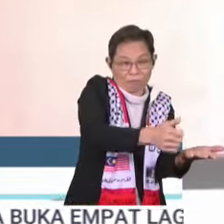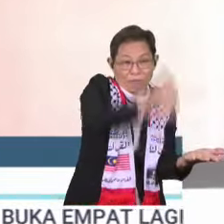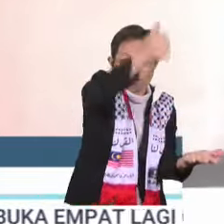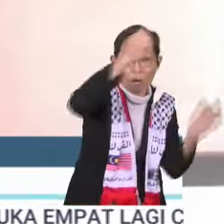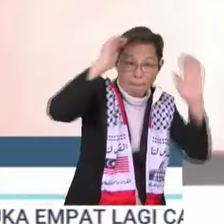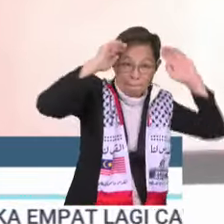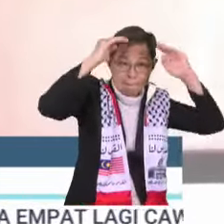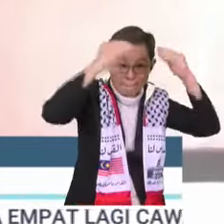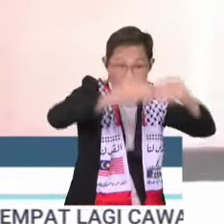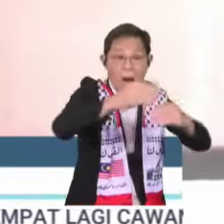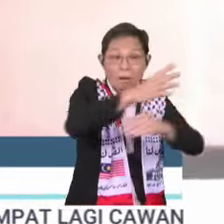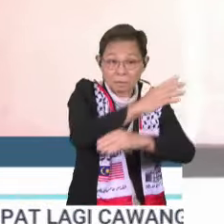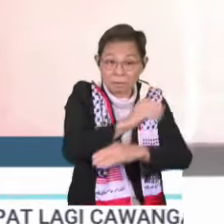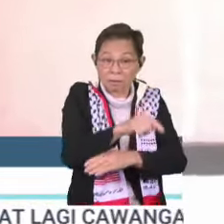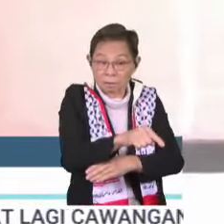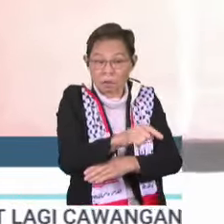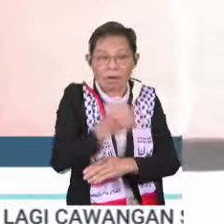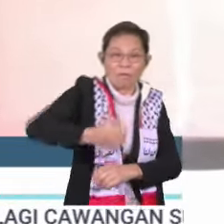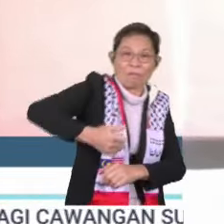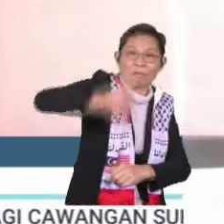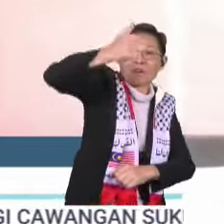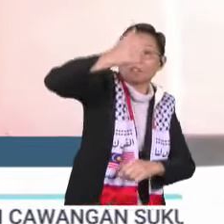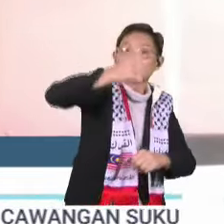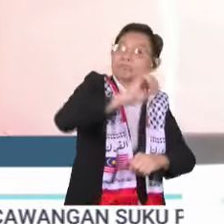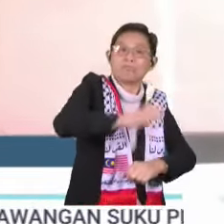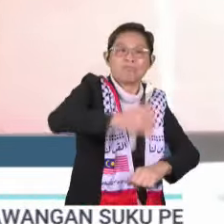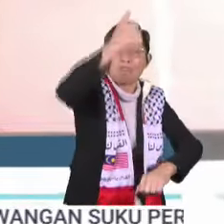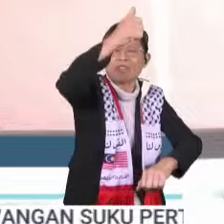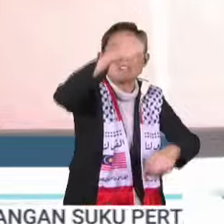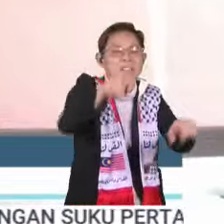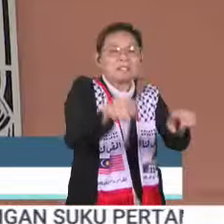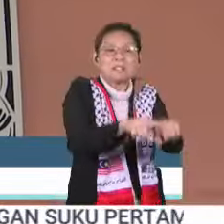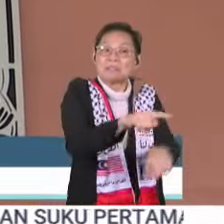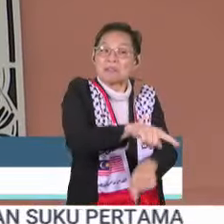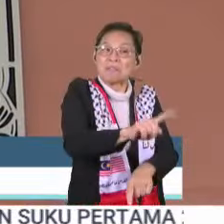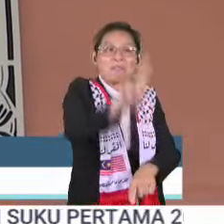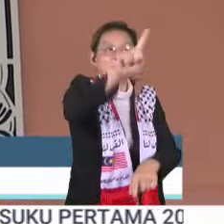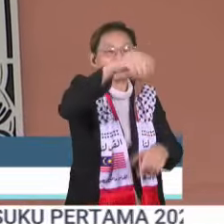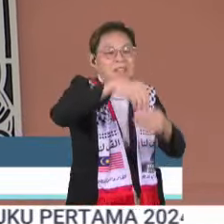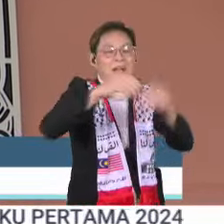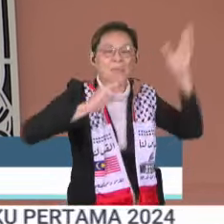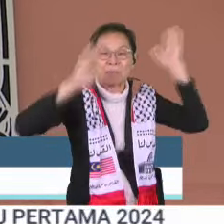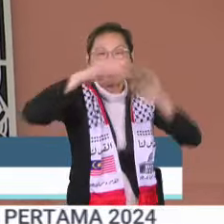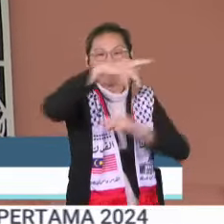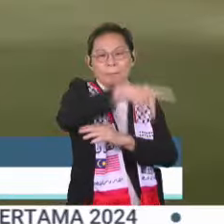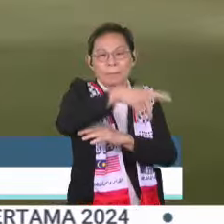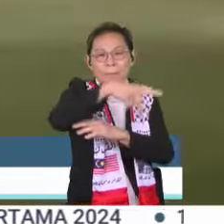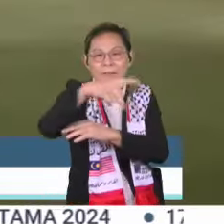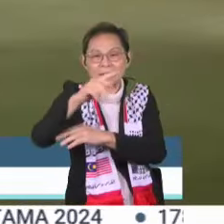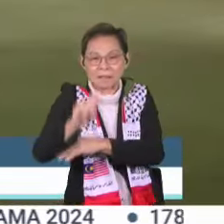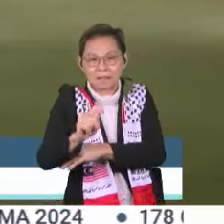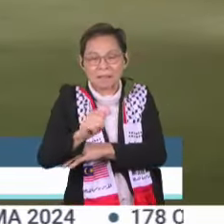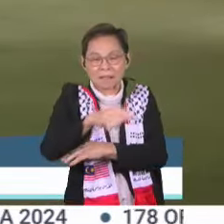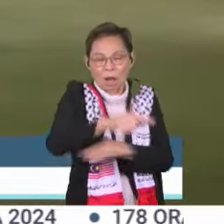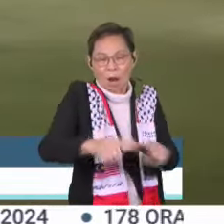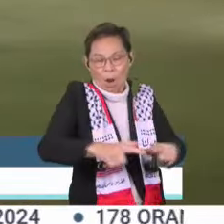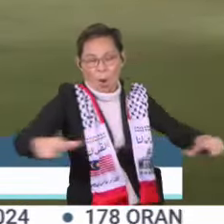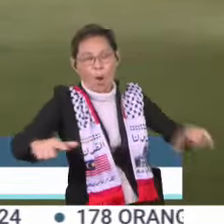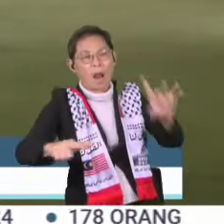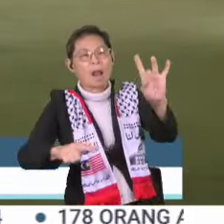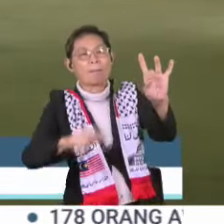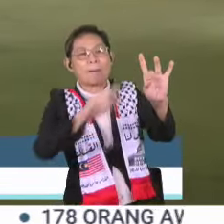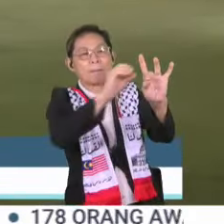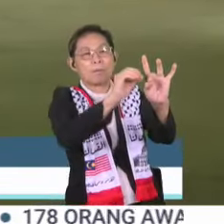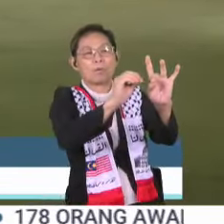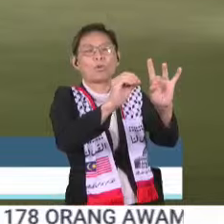pertama di Pahang tetapi juga yang pertama seumpamanya di Malaysia. PPT di Kampung Luit berkeluasan 80